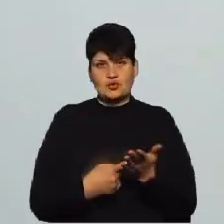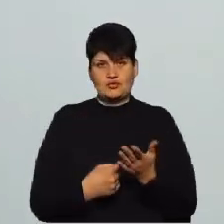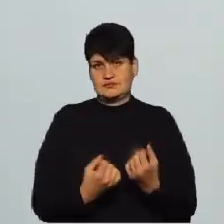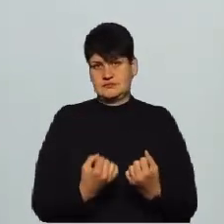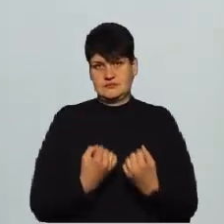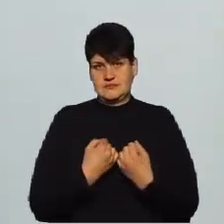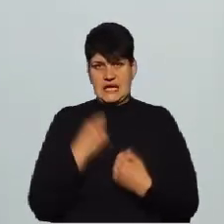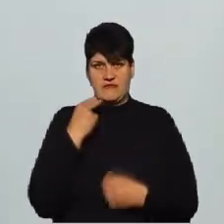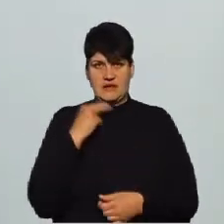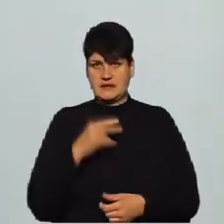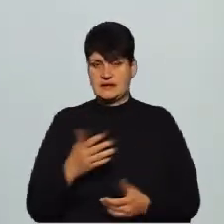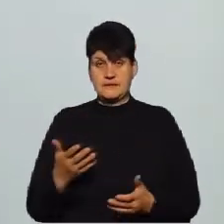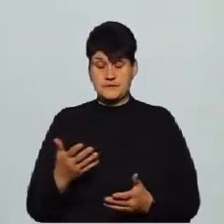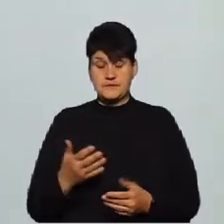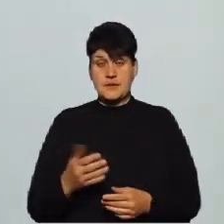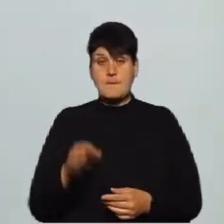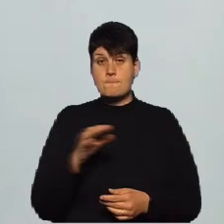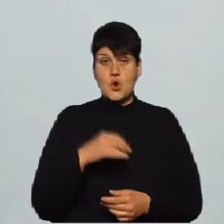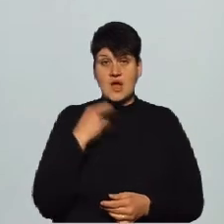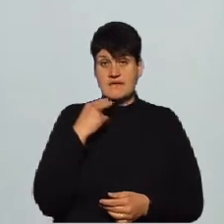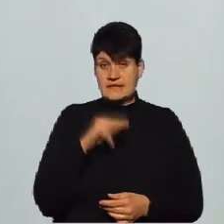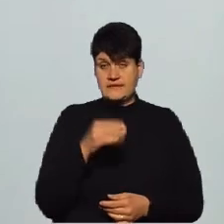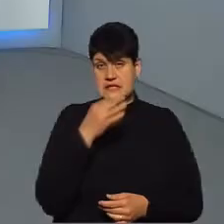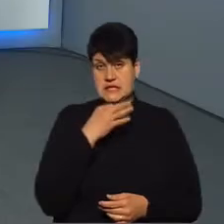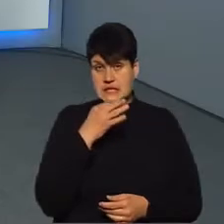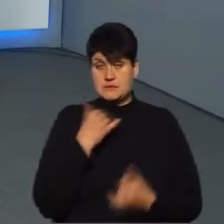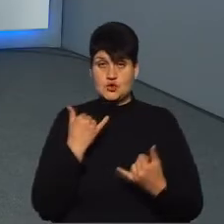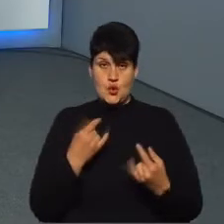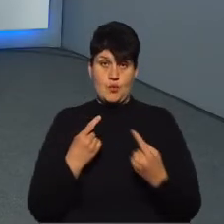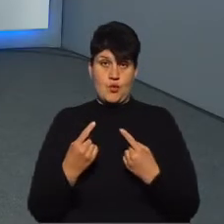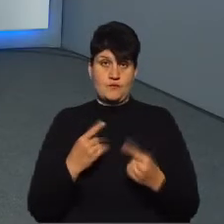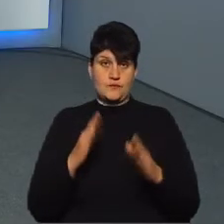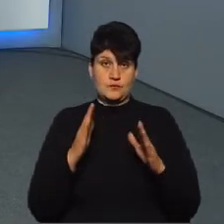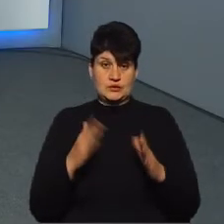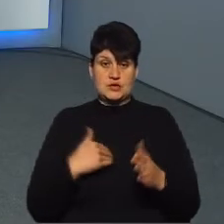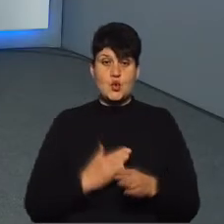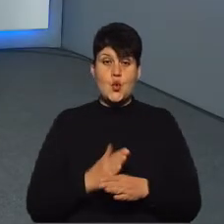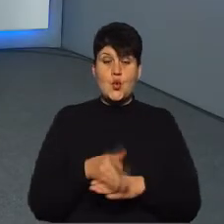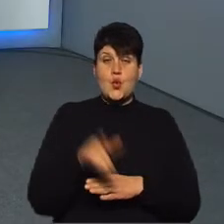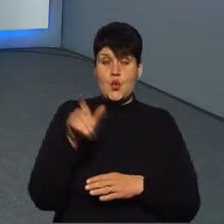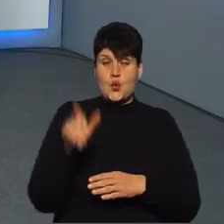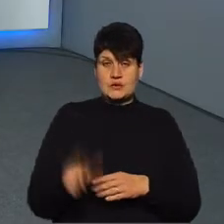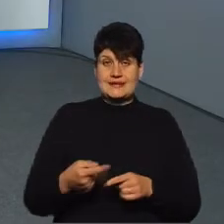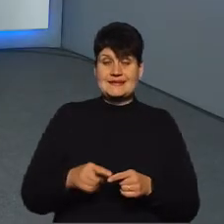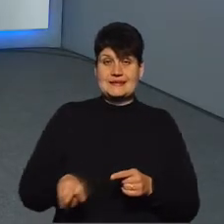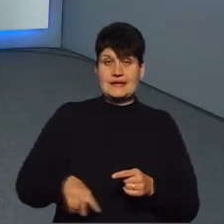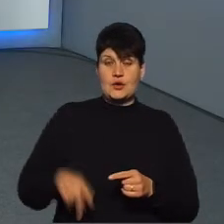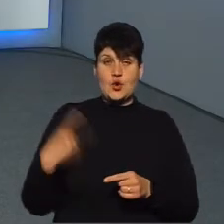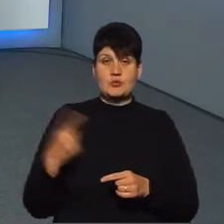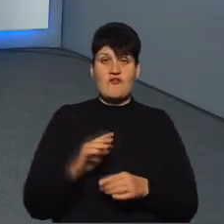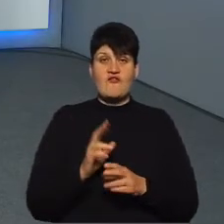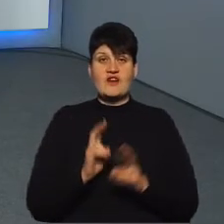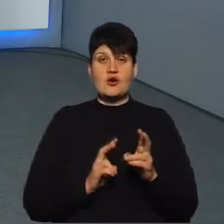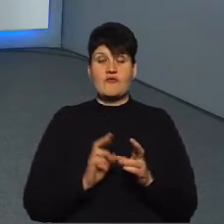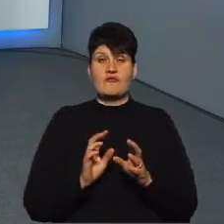ефективності. Саме про ефективність ліків ми сьогодні поговоримо із нашою гостею. Це директорка обласного виробничо-торгового